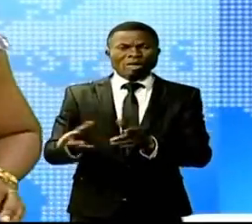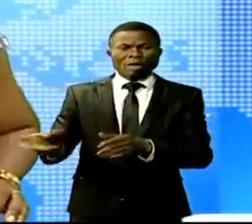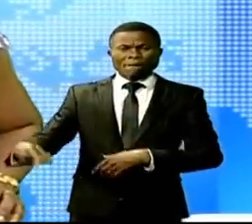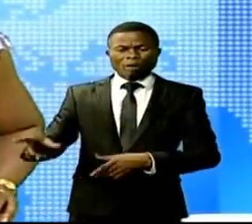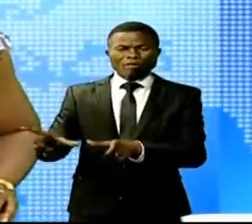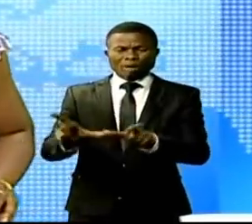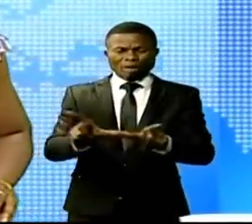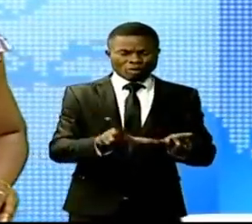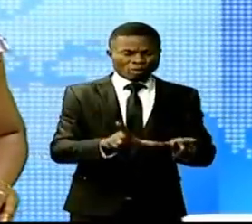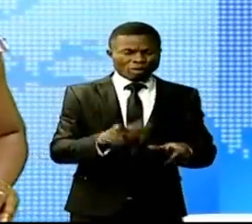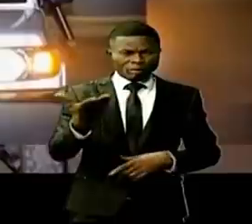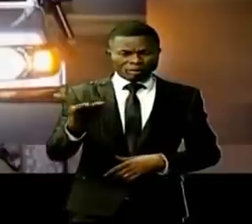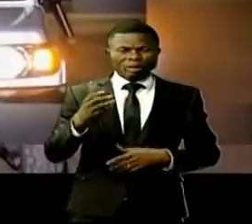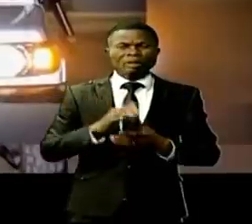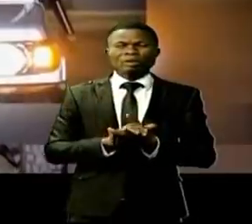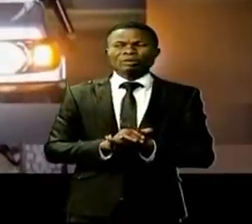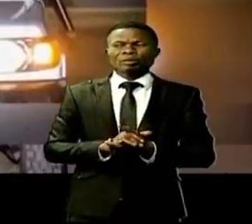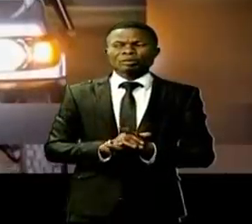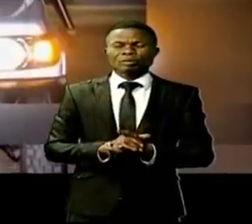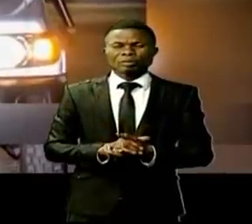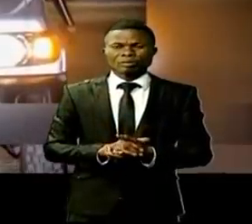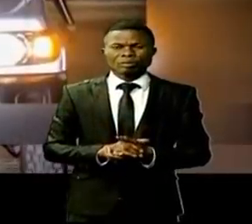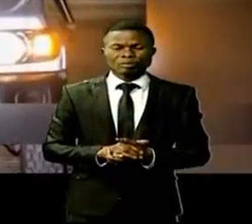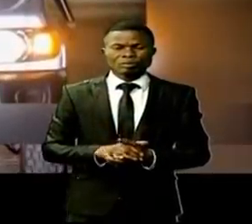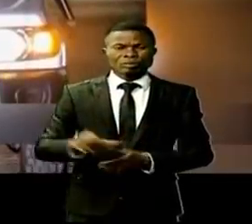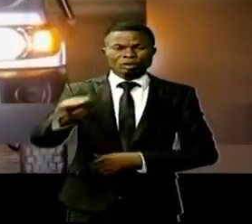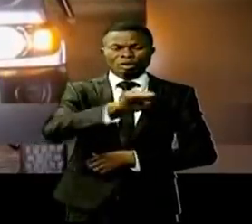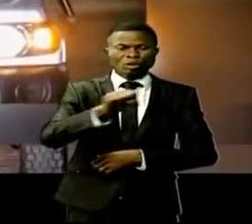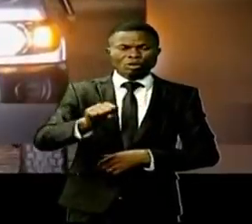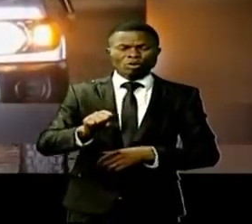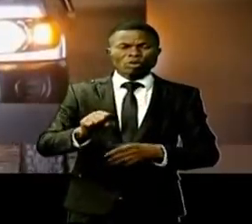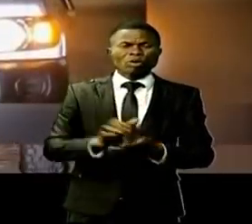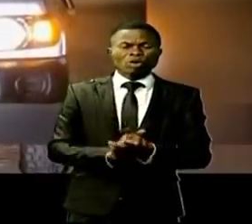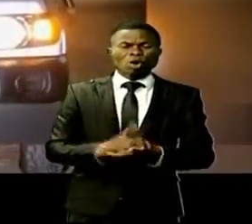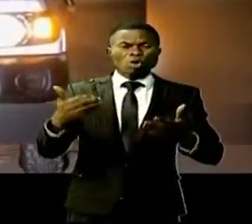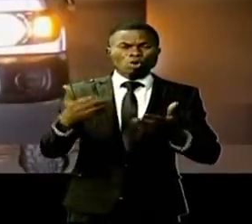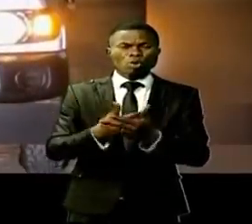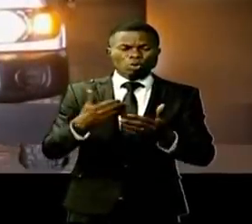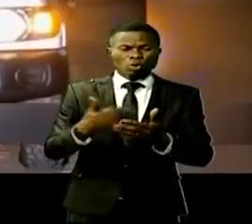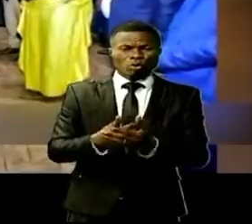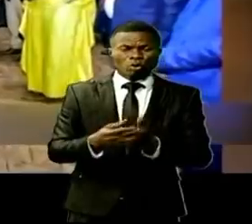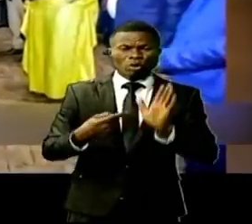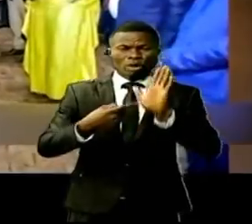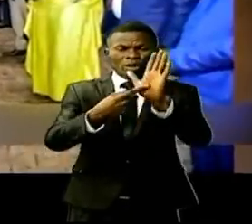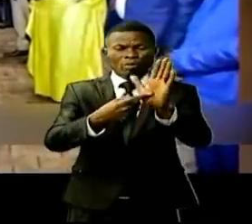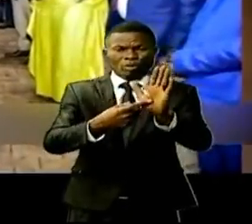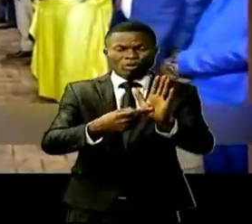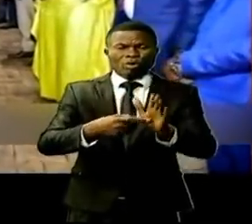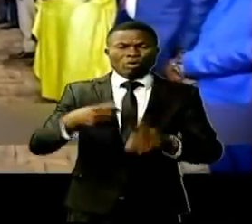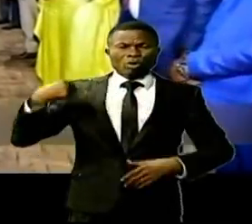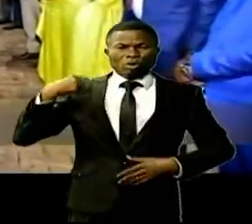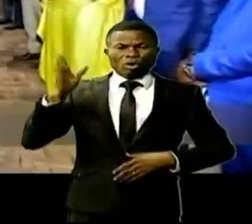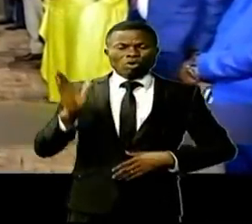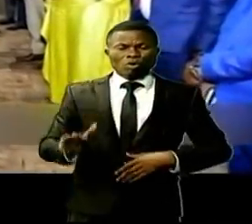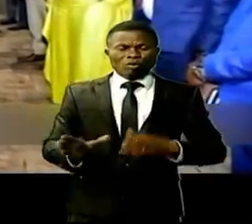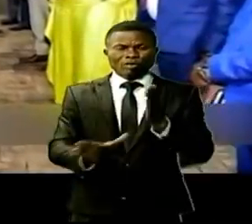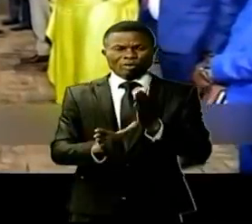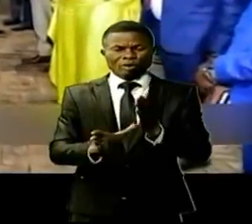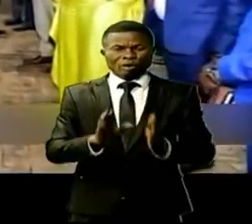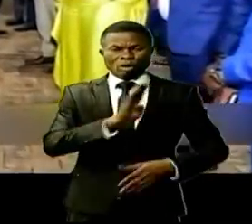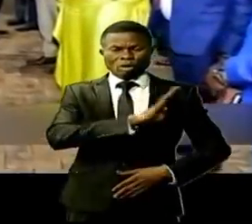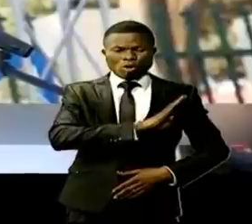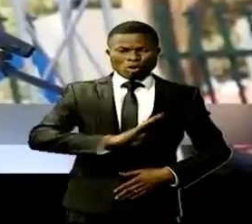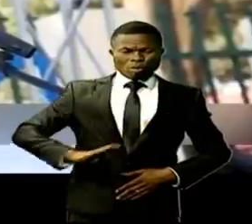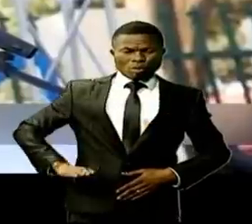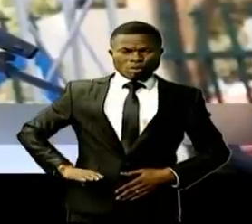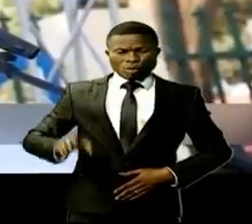Fifi Masuka. Une Jeep 4x4 Land Cruiser présentée à l'autorité provinciale par les bourgmestres de la commune